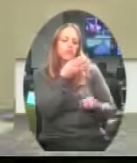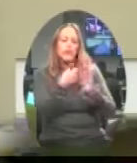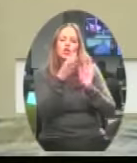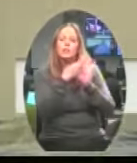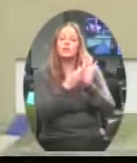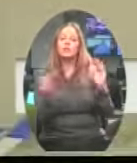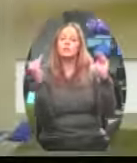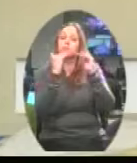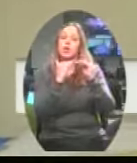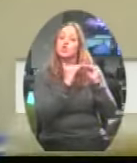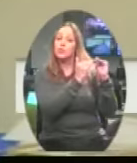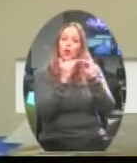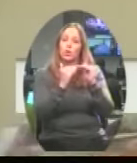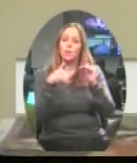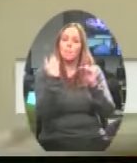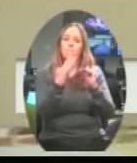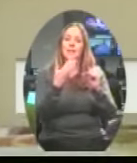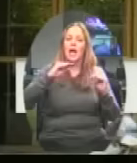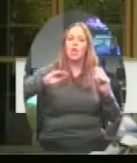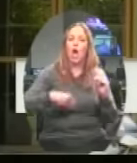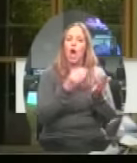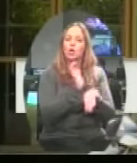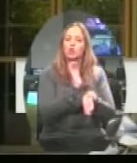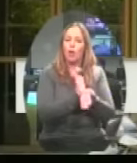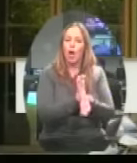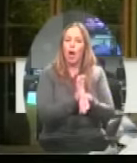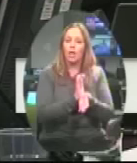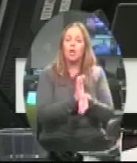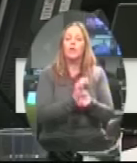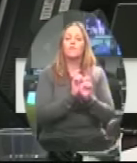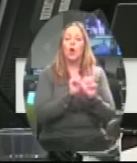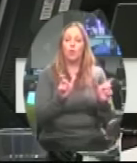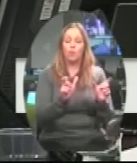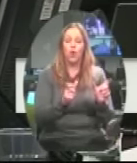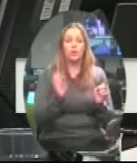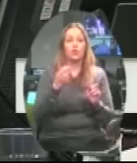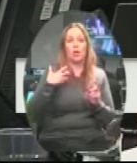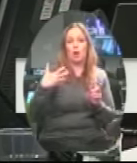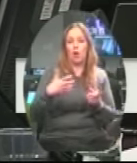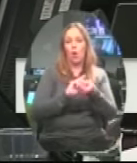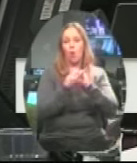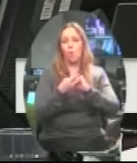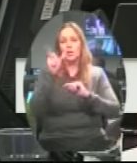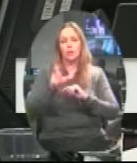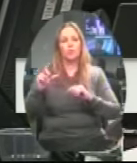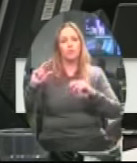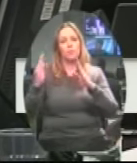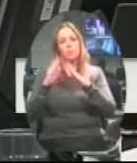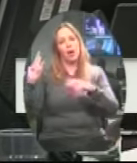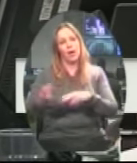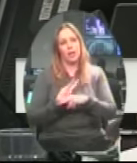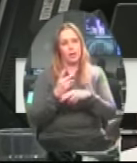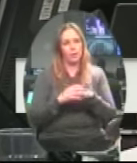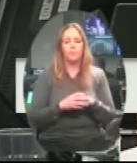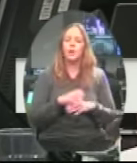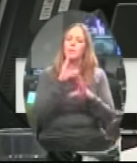שנוגע למתן אשראי ופריסה של חובות לבעלי ההון לעומת משקי הבית. רבות אנחנו מדברים על הסדרי החוב שהיו לטייקונים,